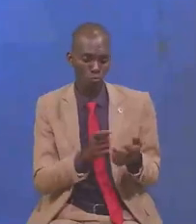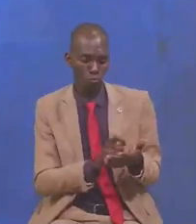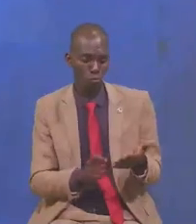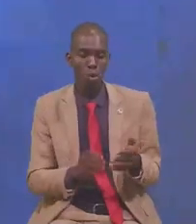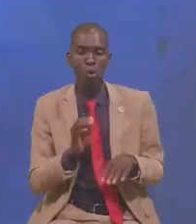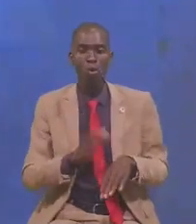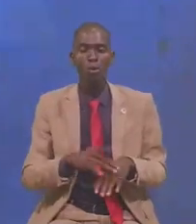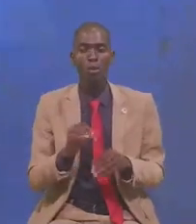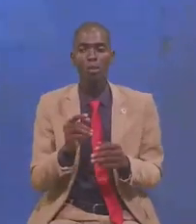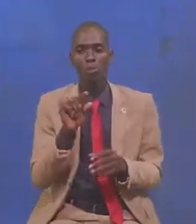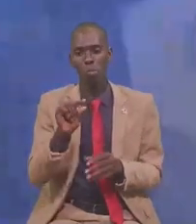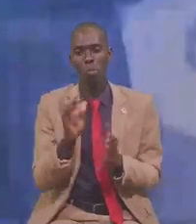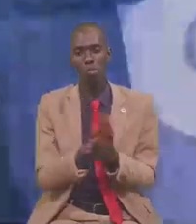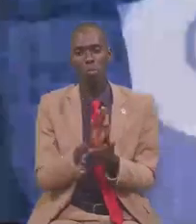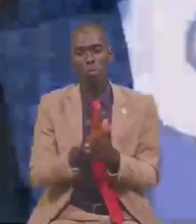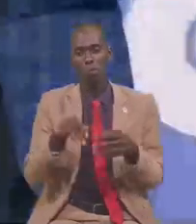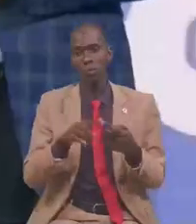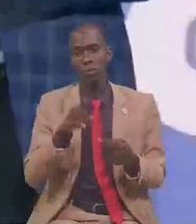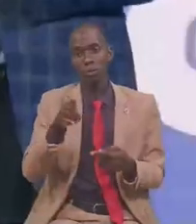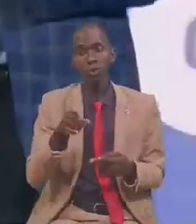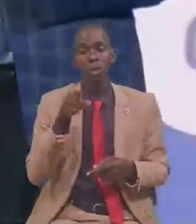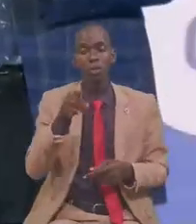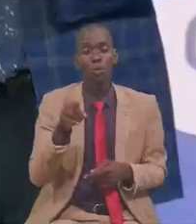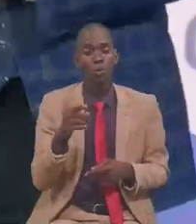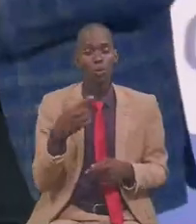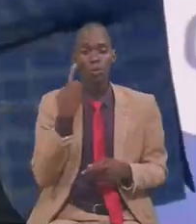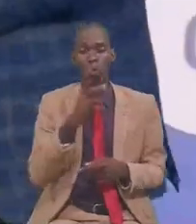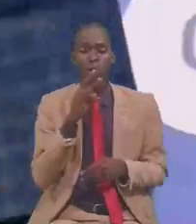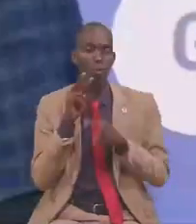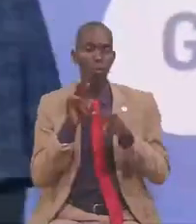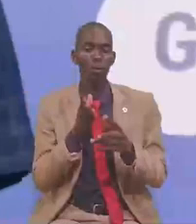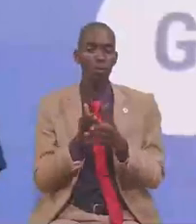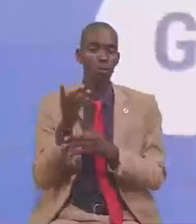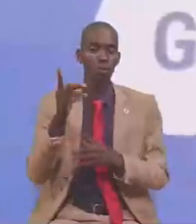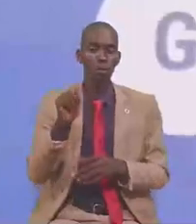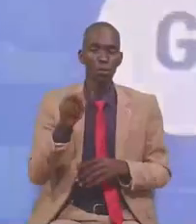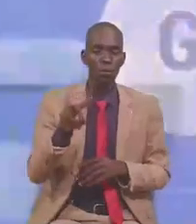vous donner une fiche à remplir. Ceux qui sont en ligne, vous allez voir le numéro